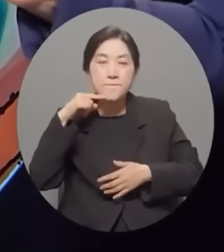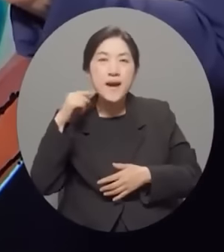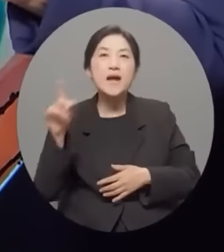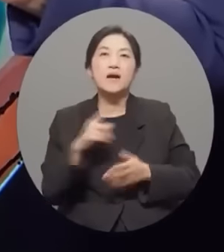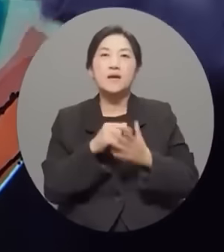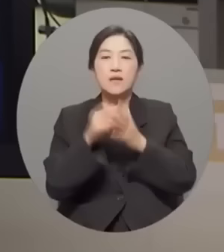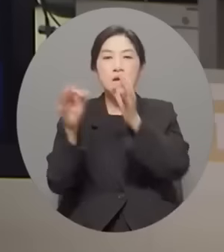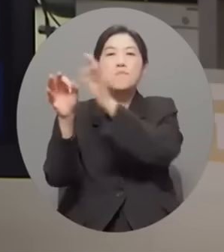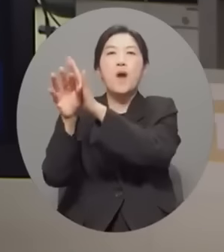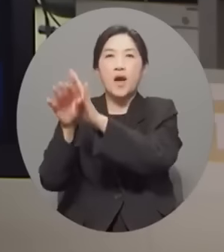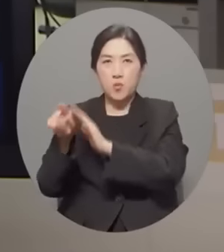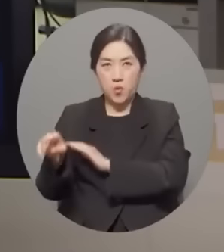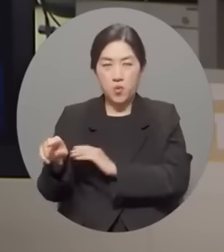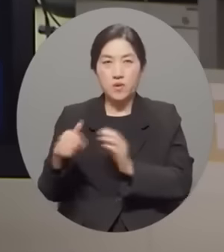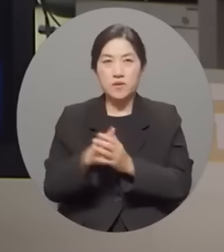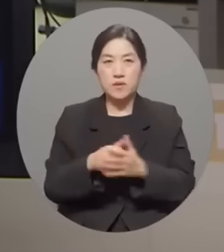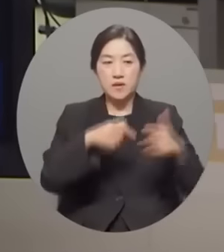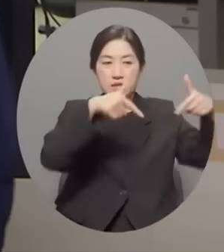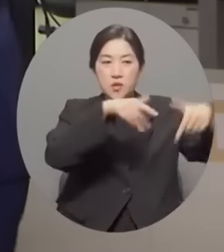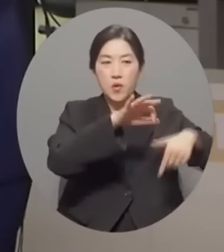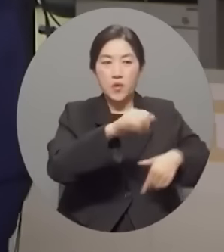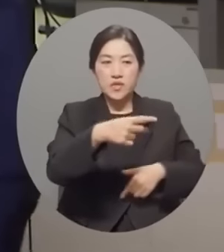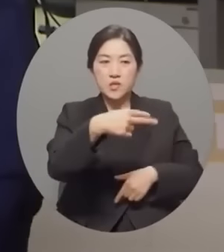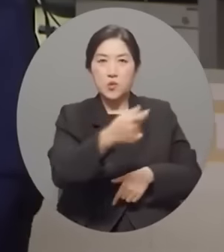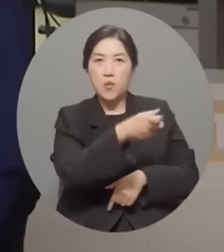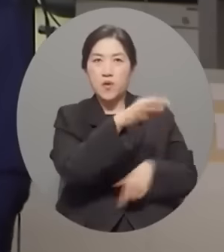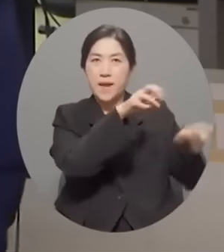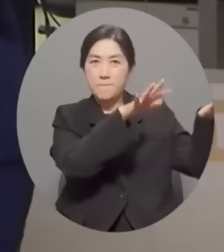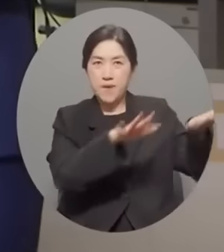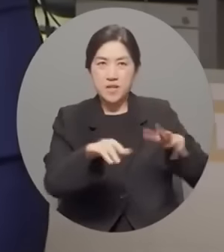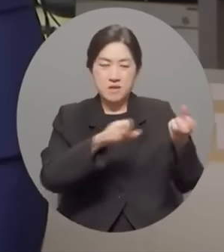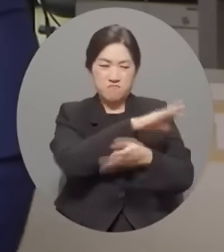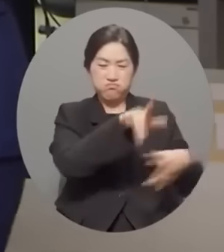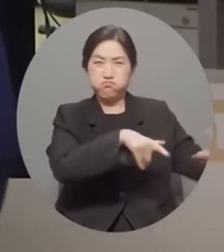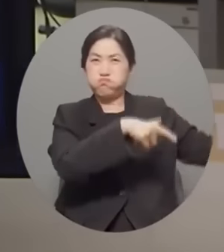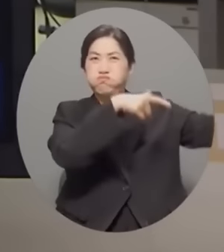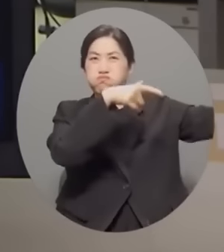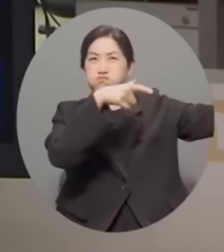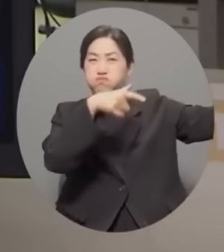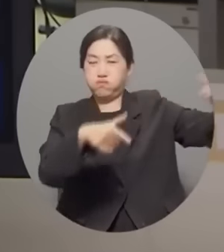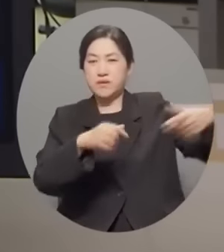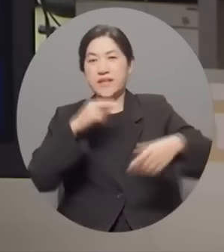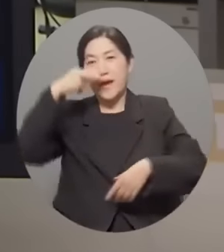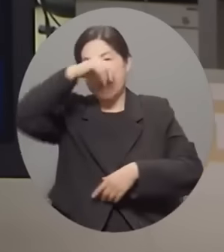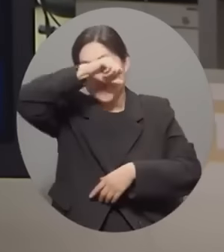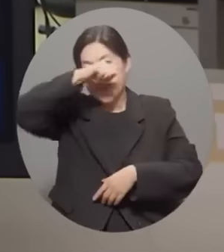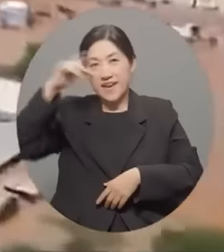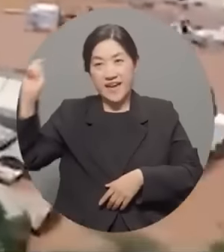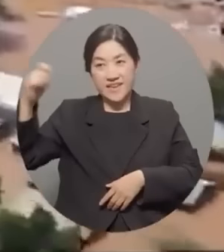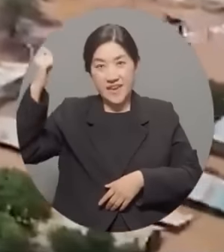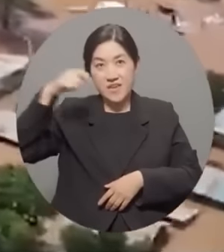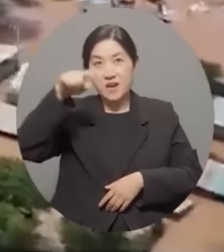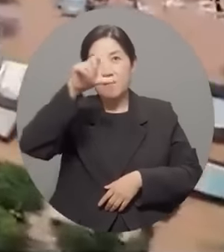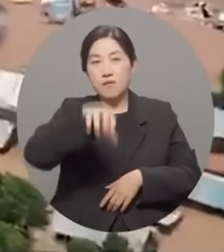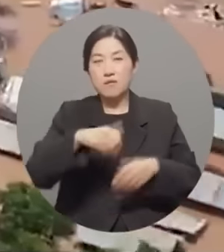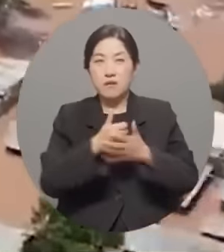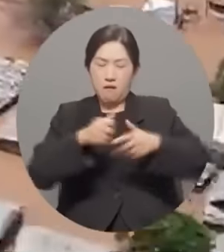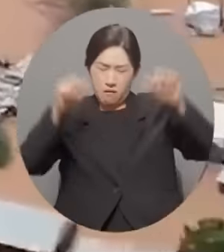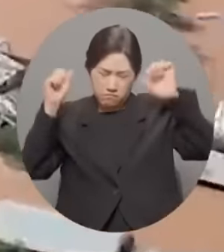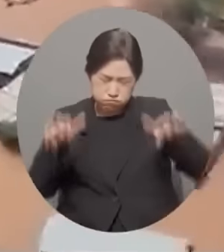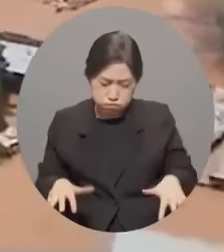사라진 곳입니다. 서인도양에서 강한 비구름이 발달해 아프리카 동부 케냐 등지에서는